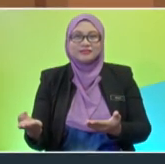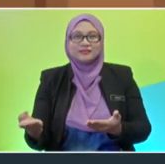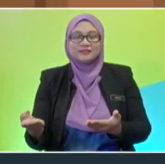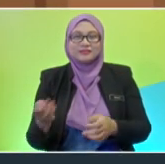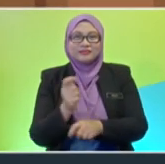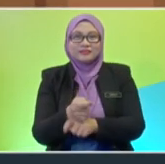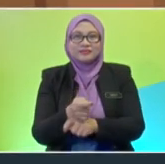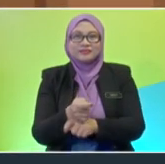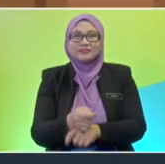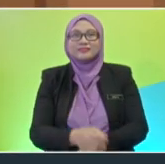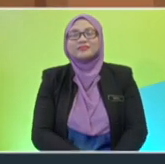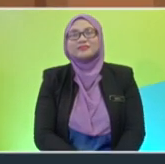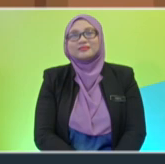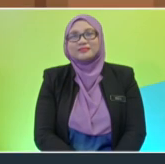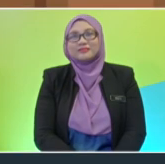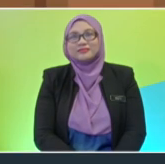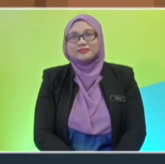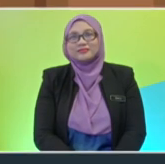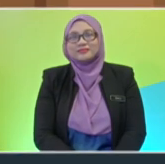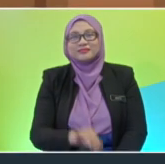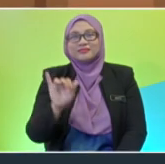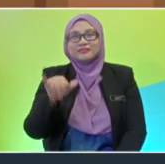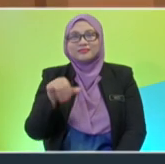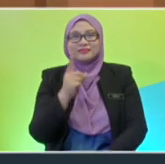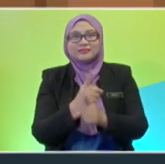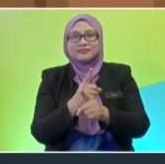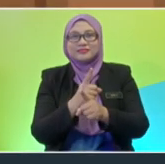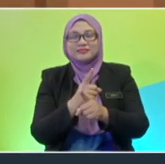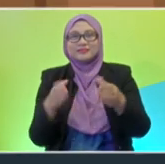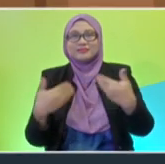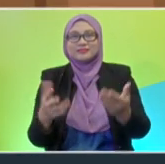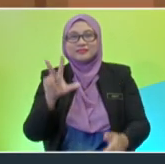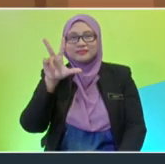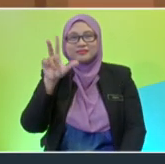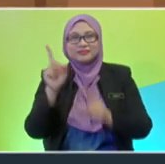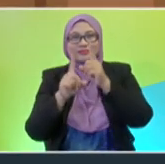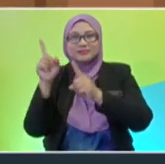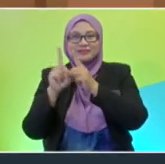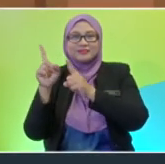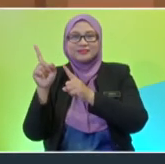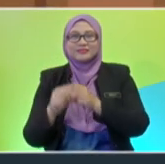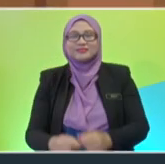sebuah kedai barengan petani ya betul kita bagi tiga